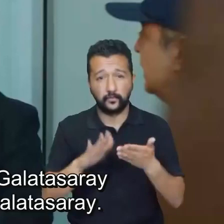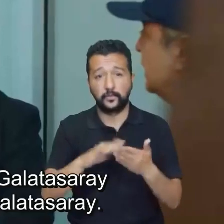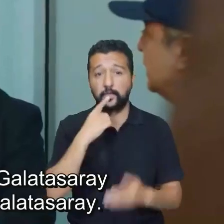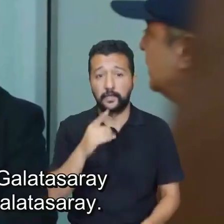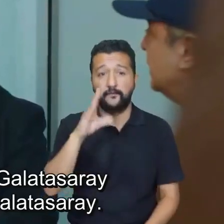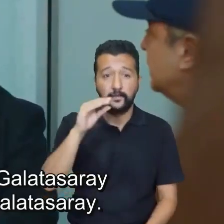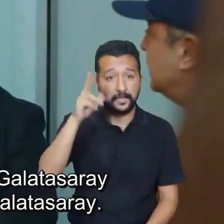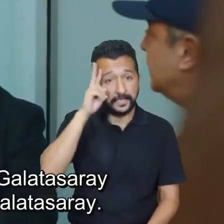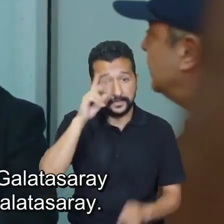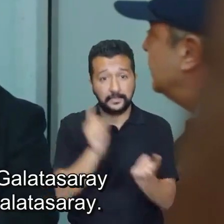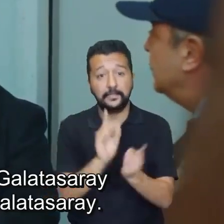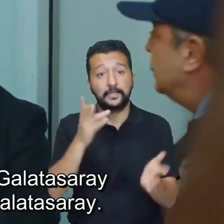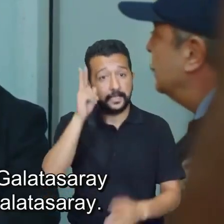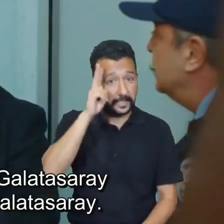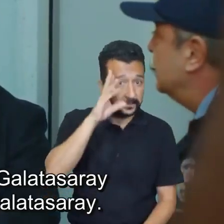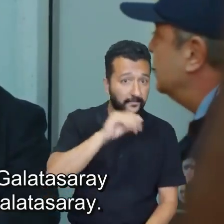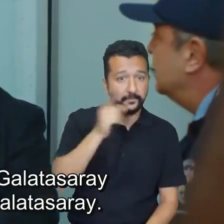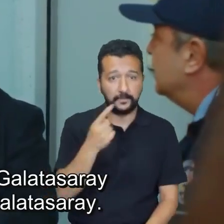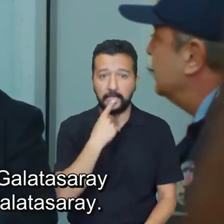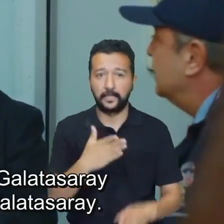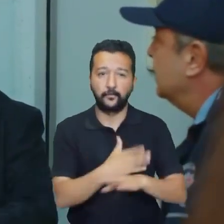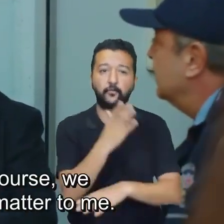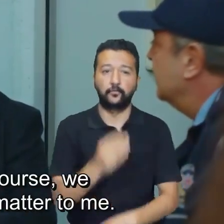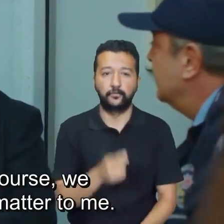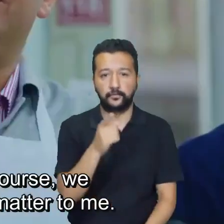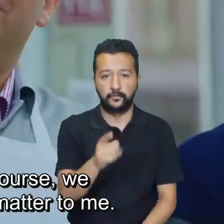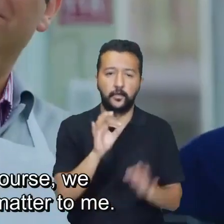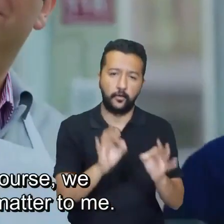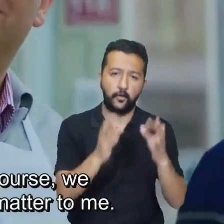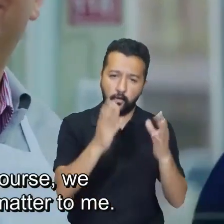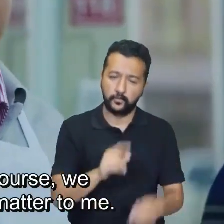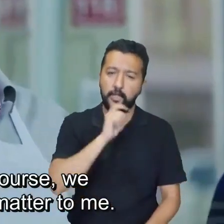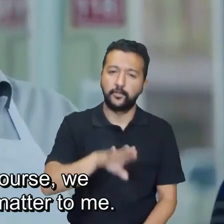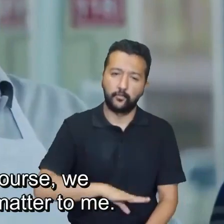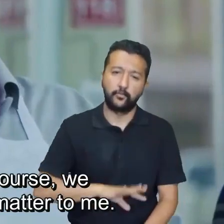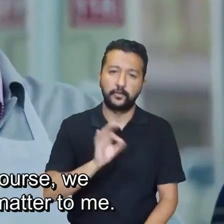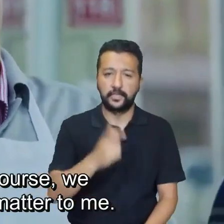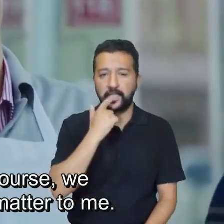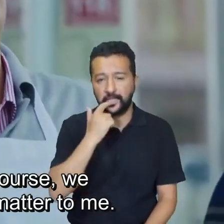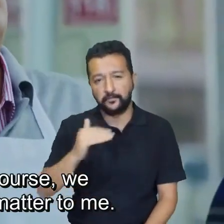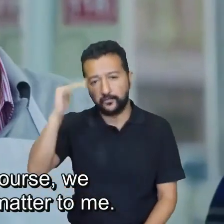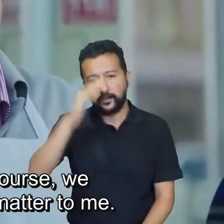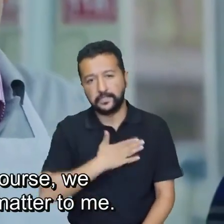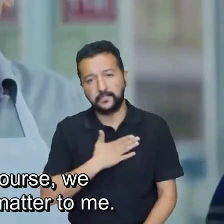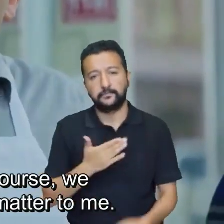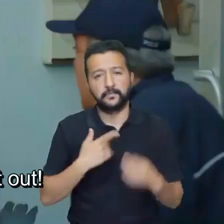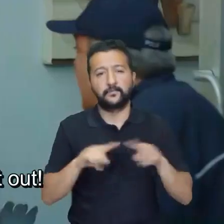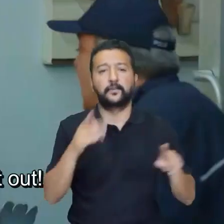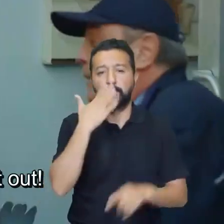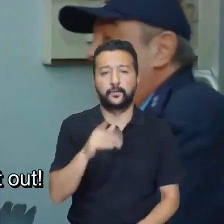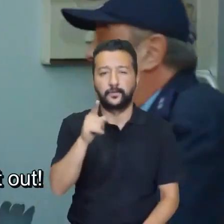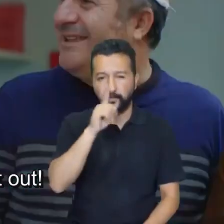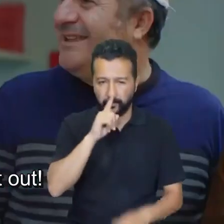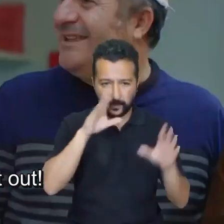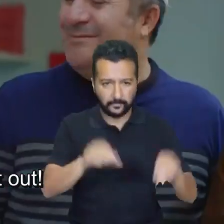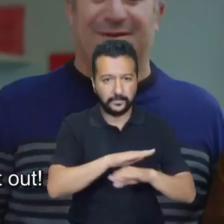düzelteyim. Fenerbahçe Galatasaray değil de Galatasaray Fenerbahçe dersek daha doğru olacak. Öyle olsun amcamın oğlu. E tabi yaşa hürmet etmek lazım. Benim için fark etmez. Yeter